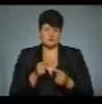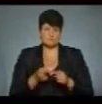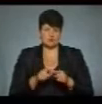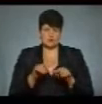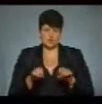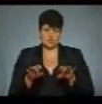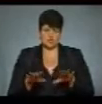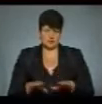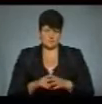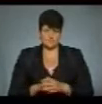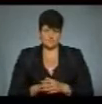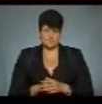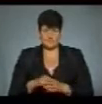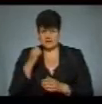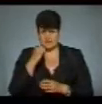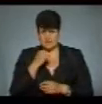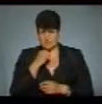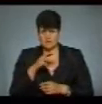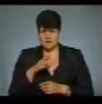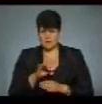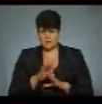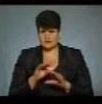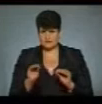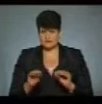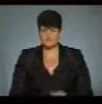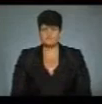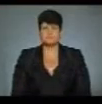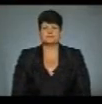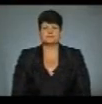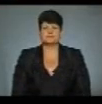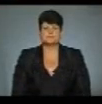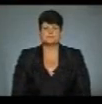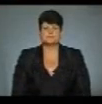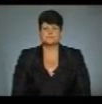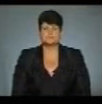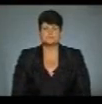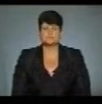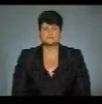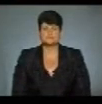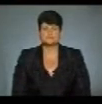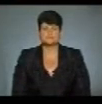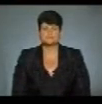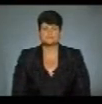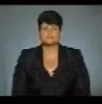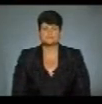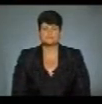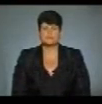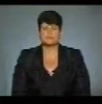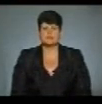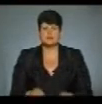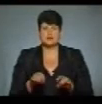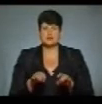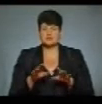рішення. Дякую, Марія. У мене все. Сьогодні депутати. Таке ж рішення ЦВК винесло і